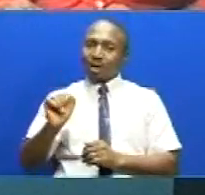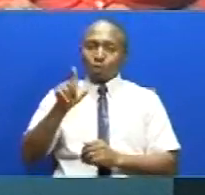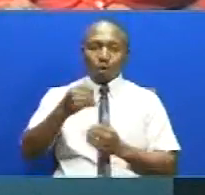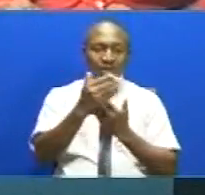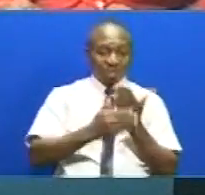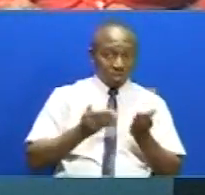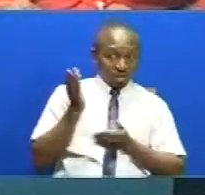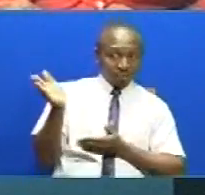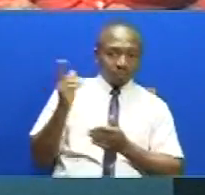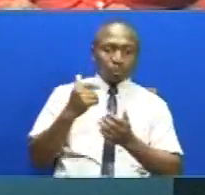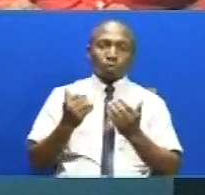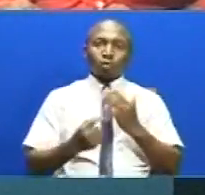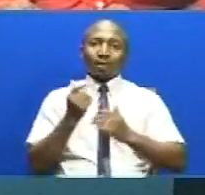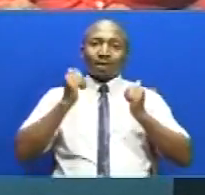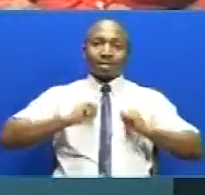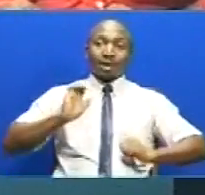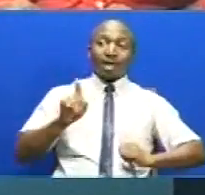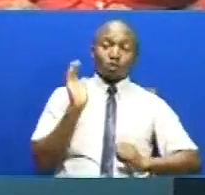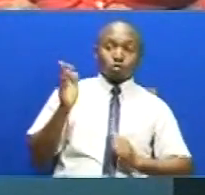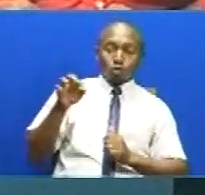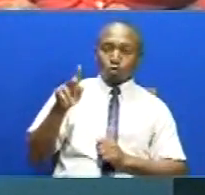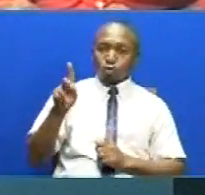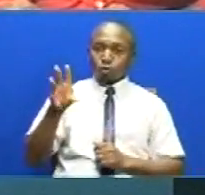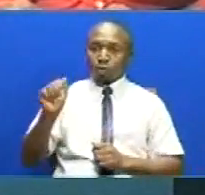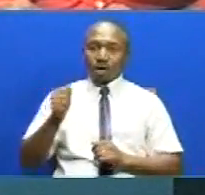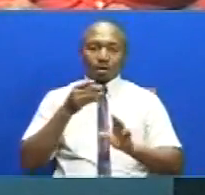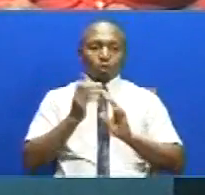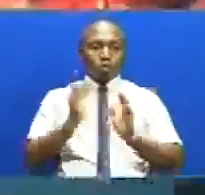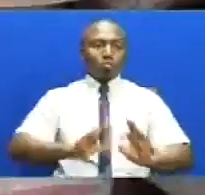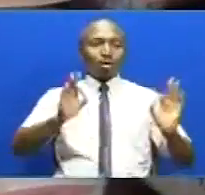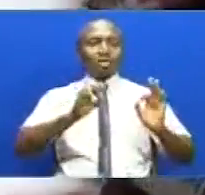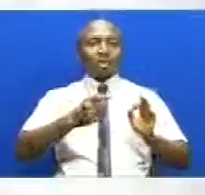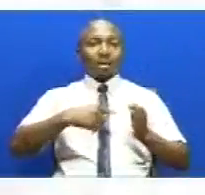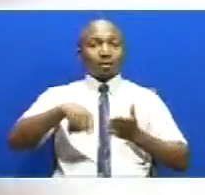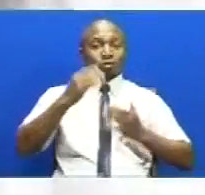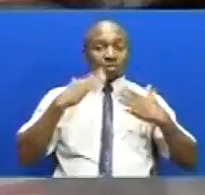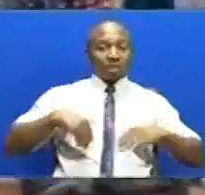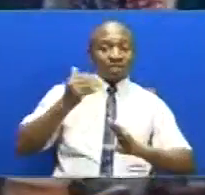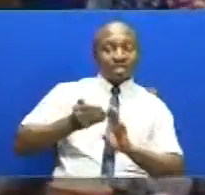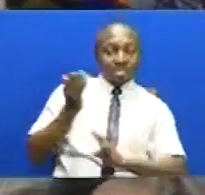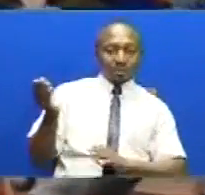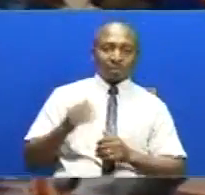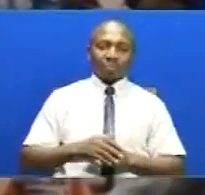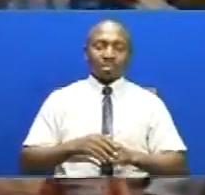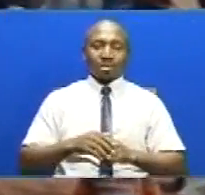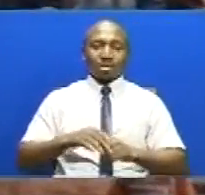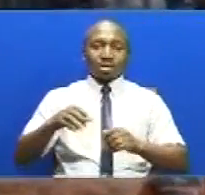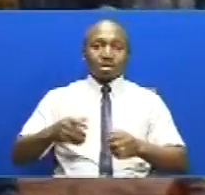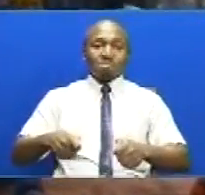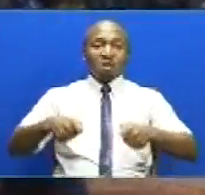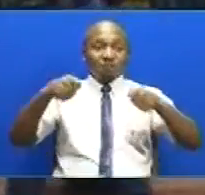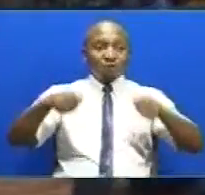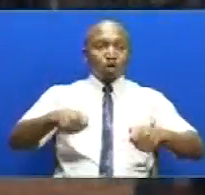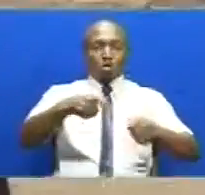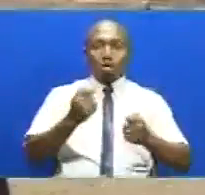hicho kutokana na ziara yake mkoani Rukwa ili kuboresha zahanati ya kijiji hicho. Mifuko hiyo ya saruji imekabidhiwa